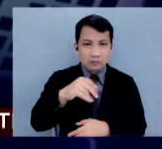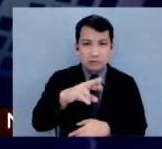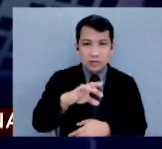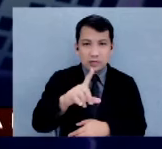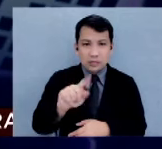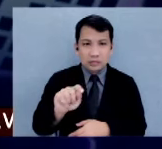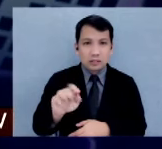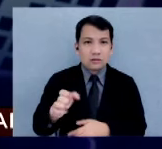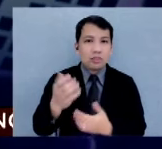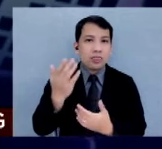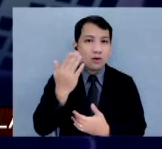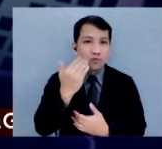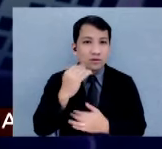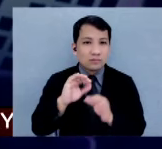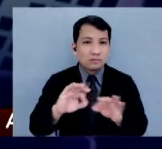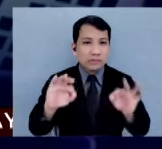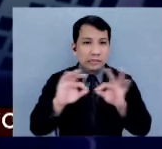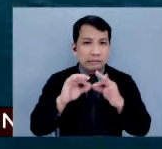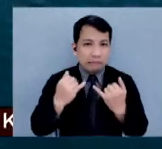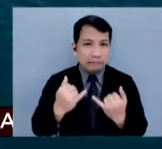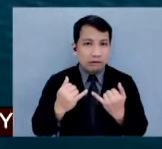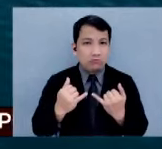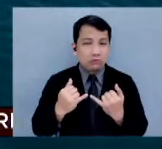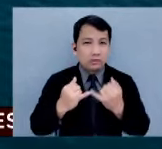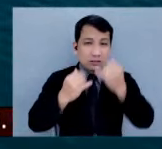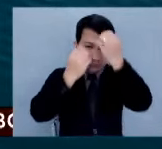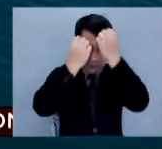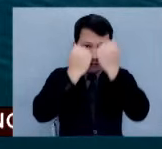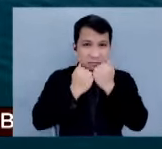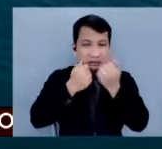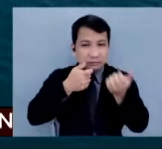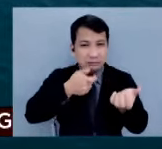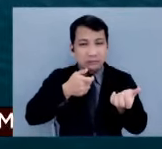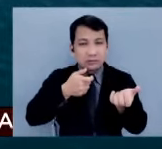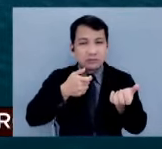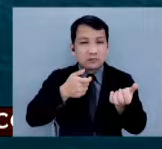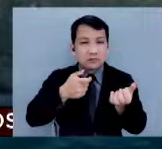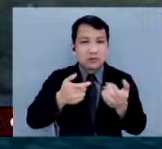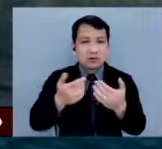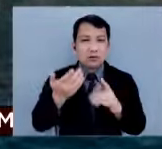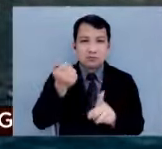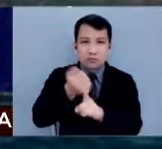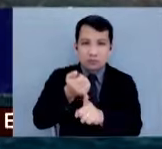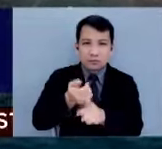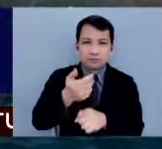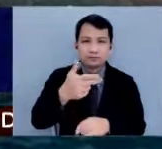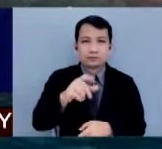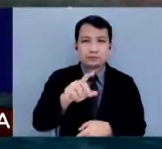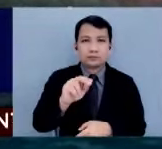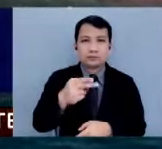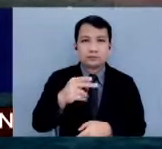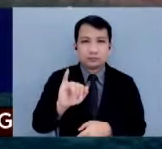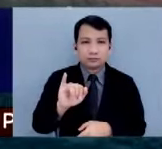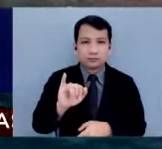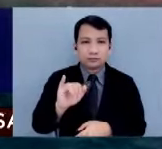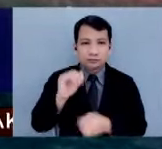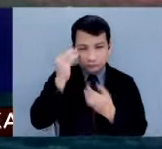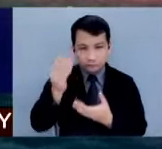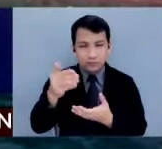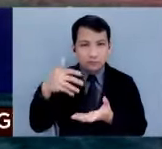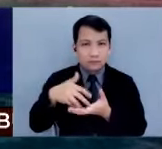mga ano na eh, terorista na eh. Sa gitna ng dumaraming insidente ng pag-atake ng Houthi sa mga barko sa Red Sea, pinag-aaralan na